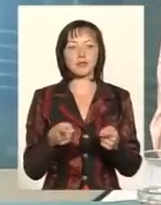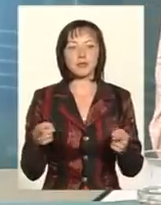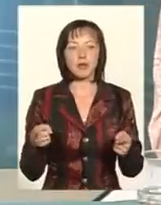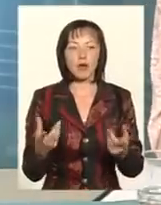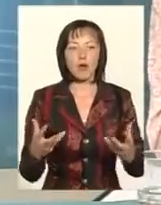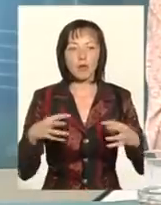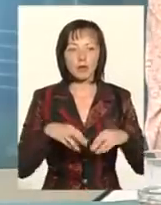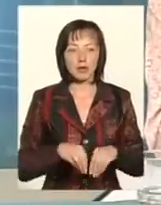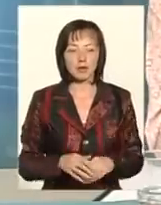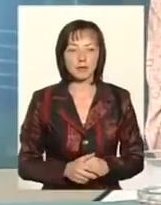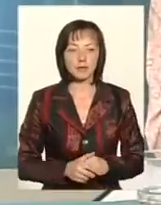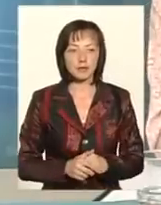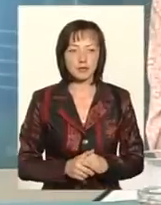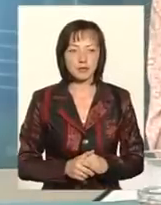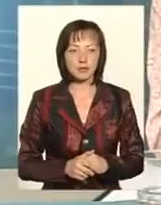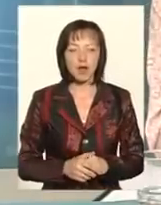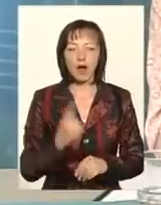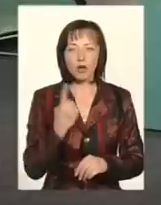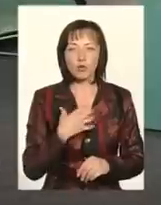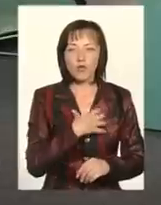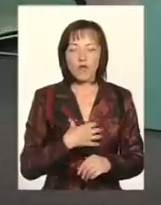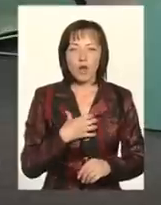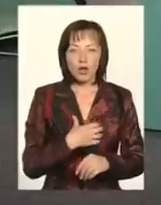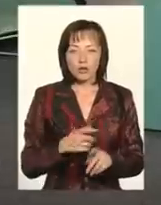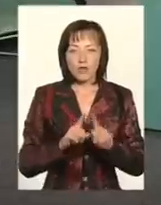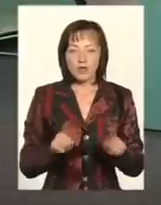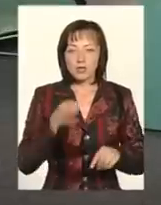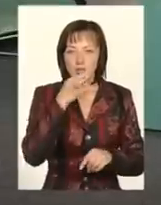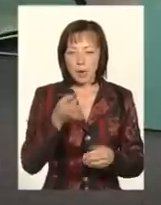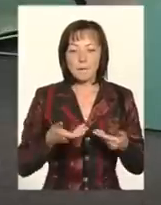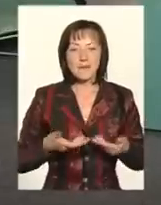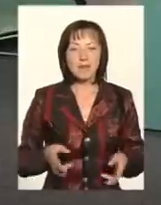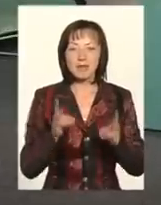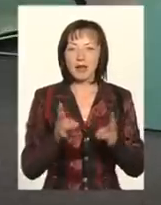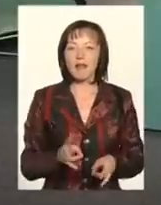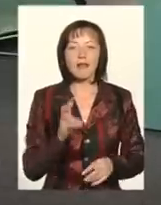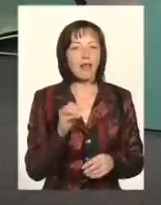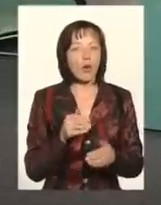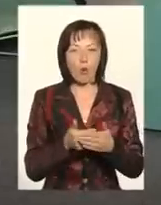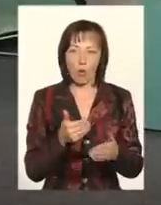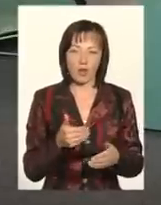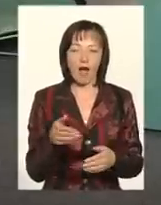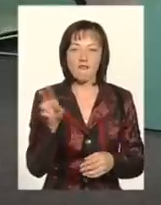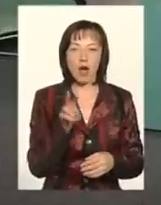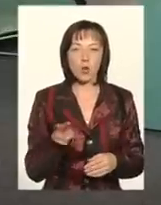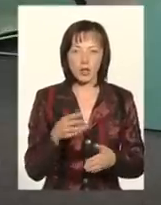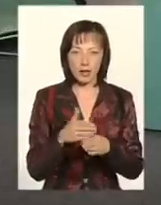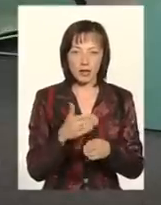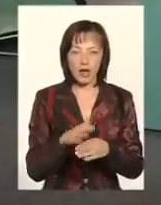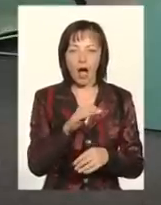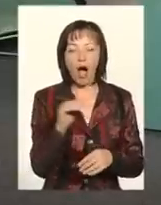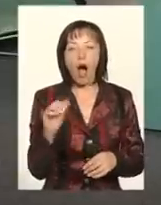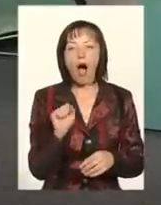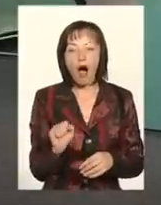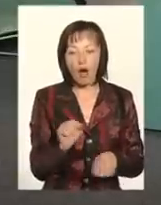об'єдналися Я хочу одну важну іч сказать что мы пострадали не от валютных кредитов мы пострадали от курса